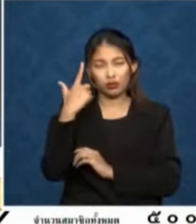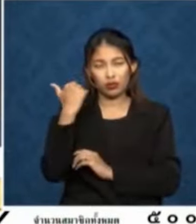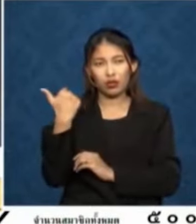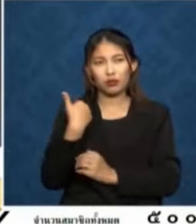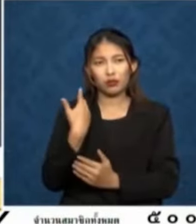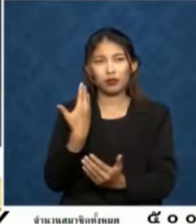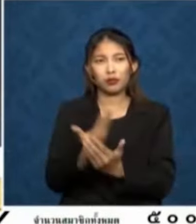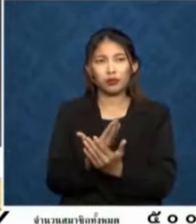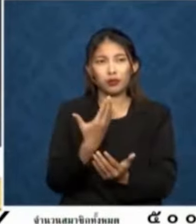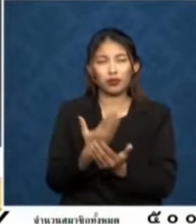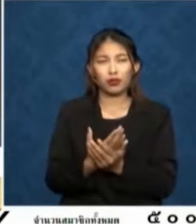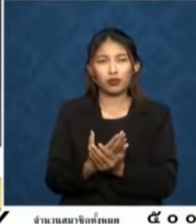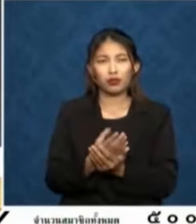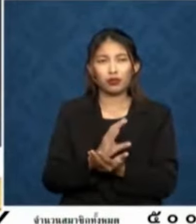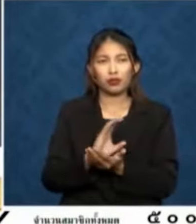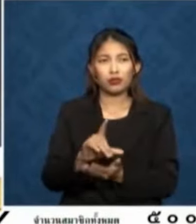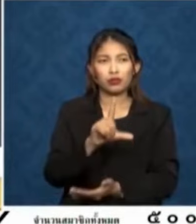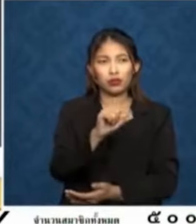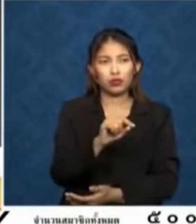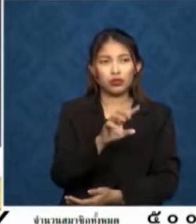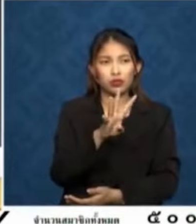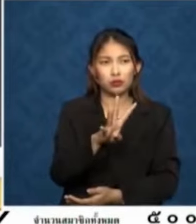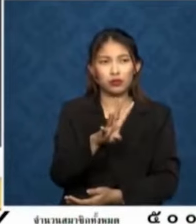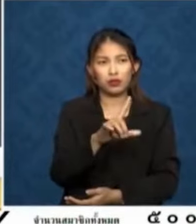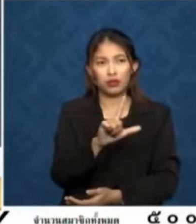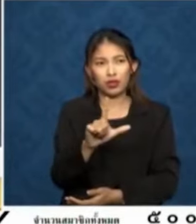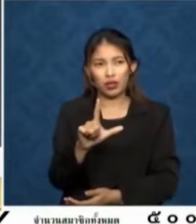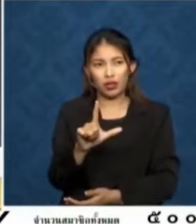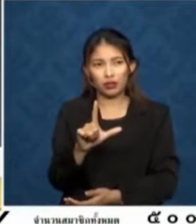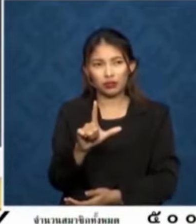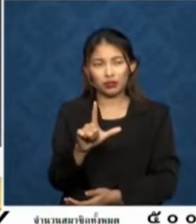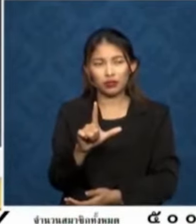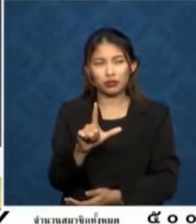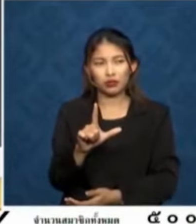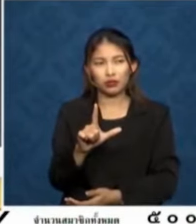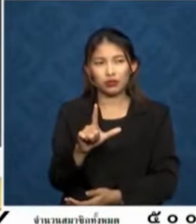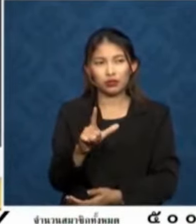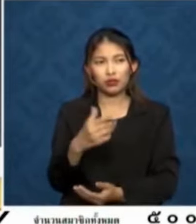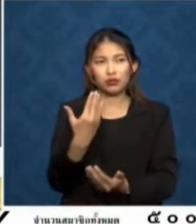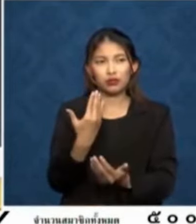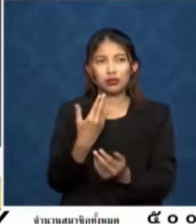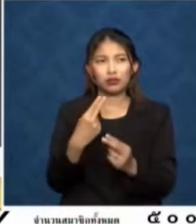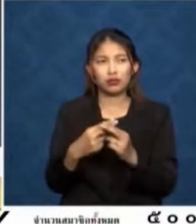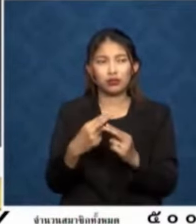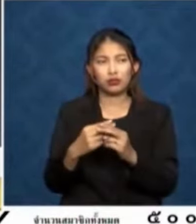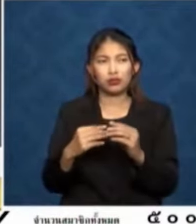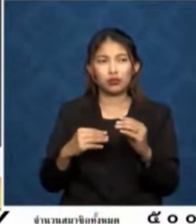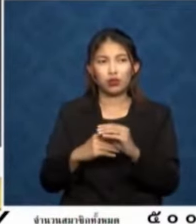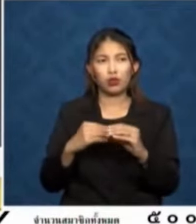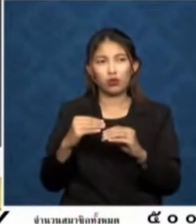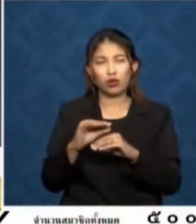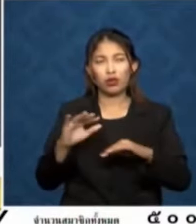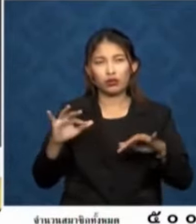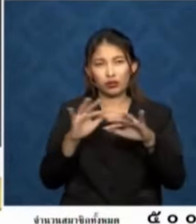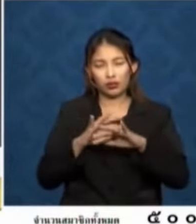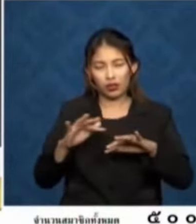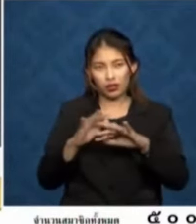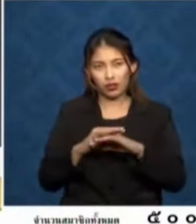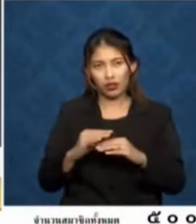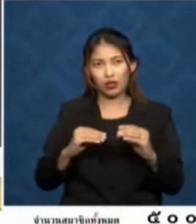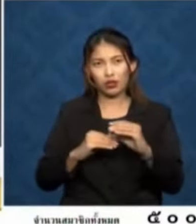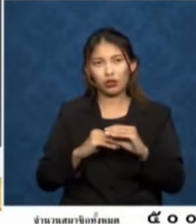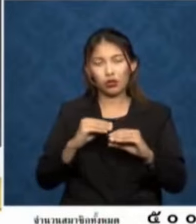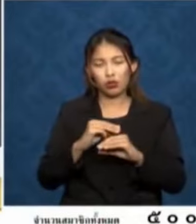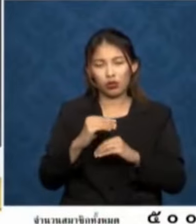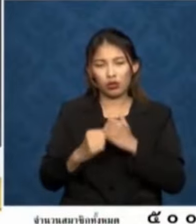งบไป 24ล้านนะคะและชื่อโครงการก็คล้ายๆกับโครงการที่ขอ